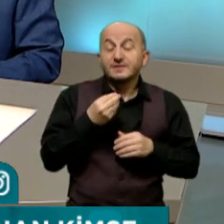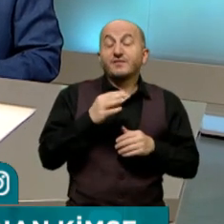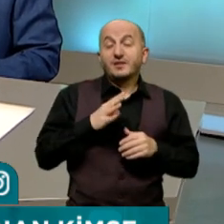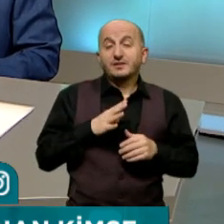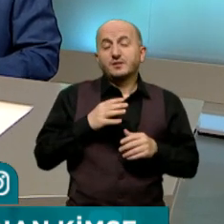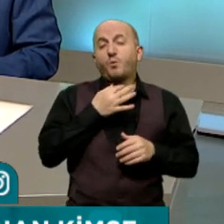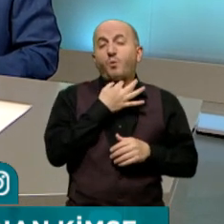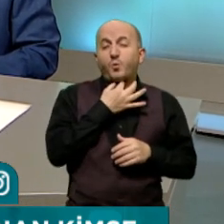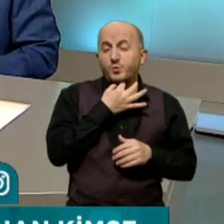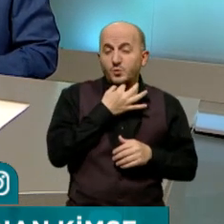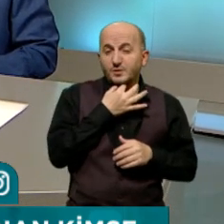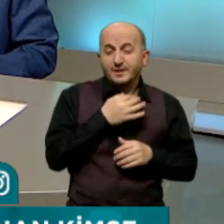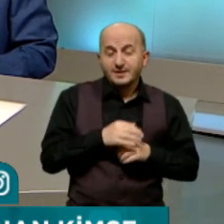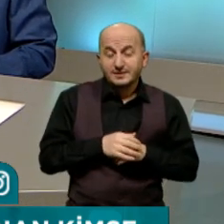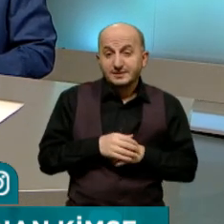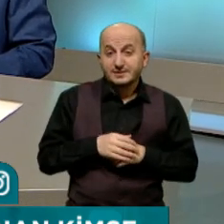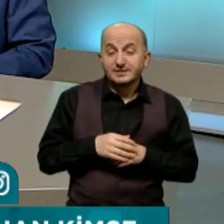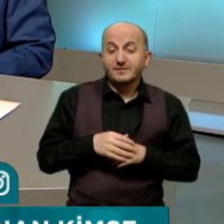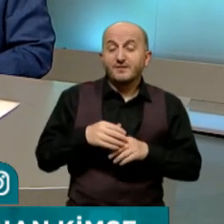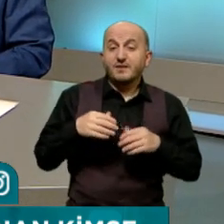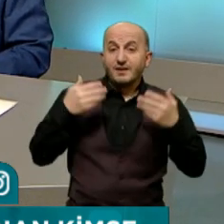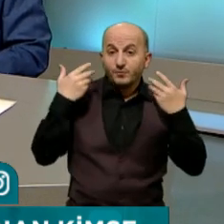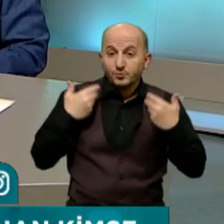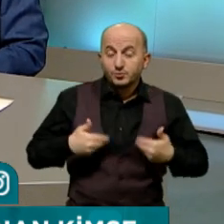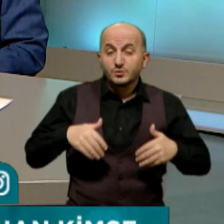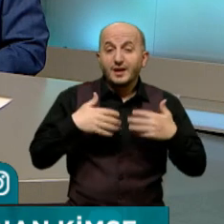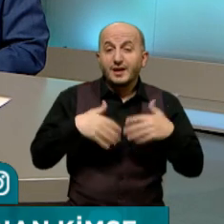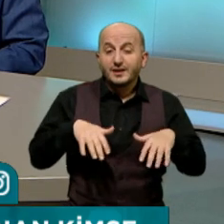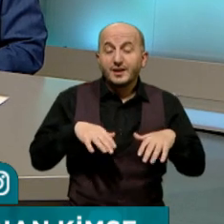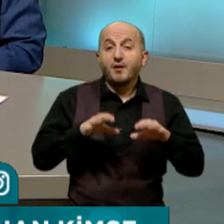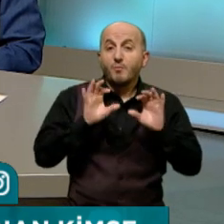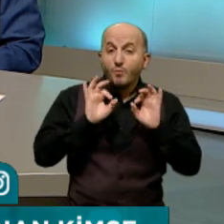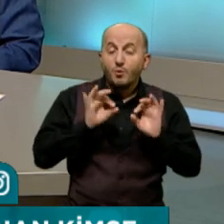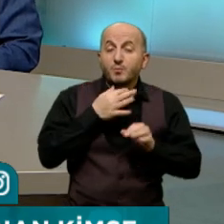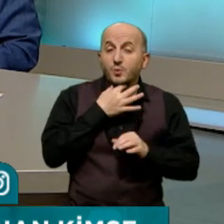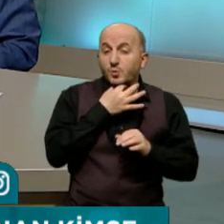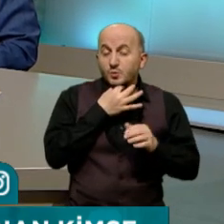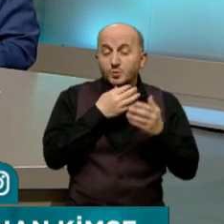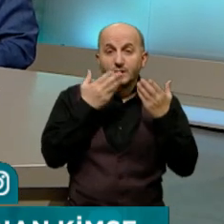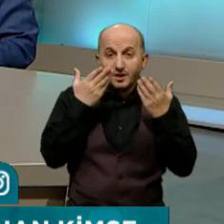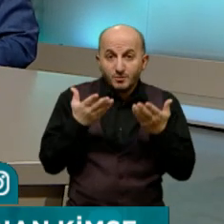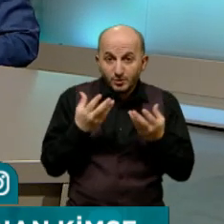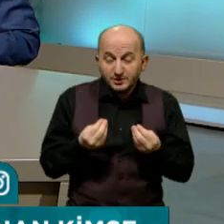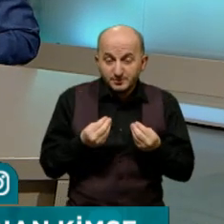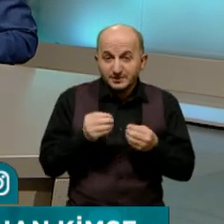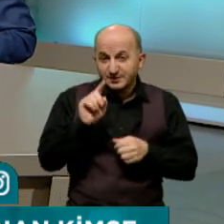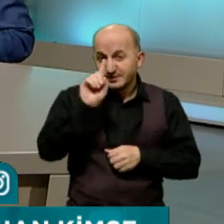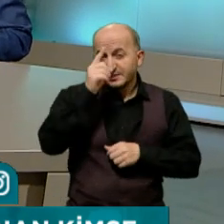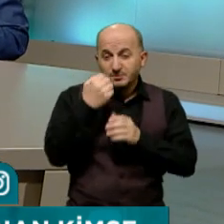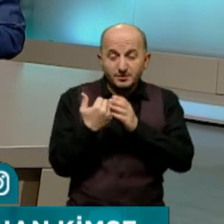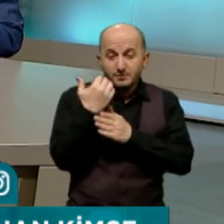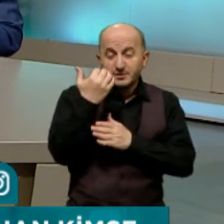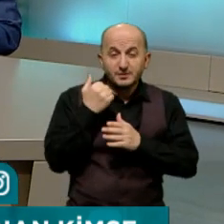veya değişik bir ifadeyle fiziki engel de böyle bir özür olarak kabul edilebilir. Tek başına abdest